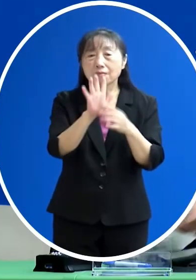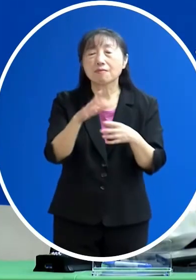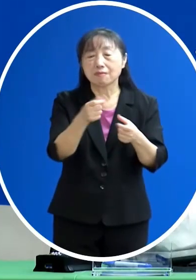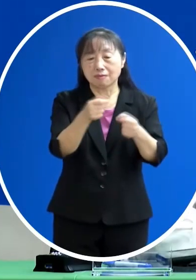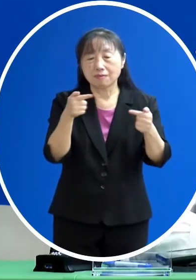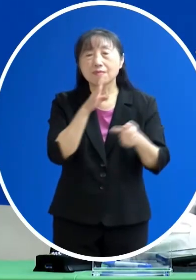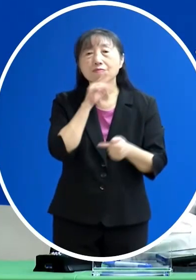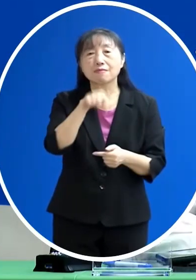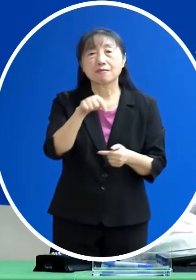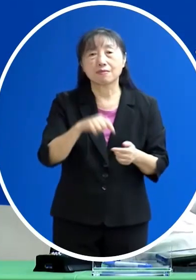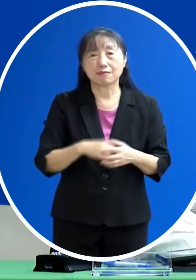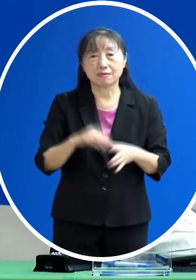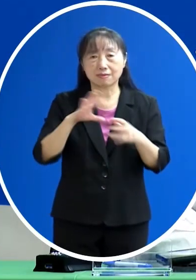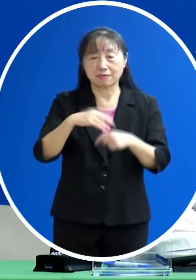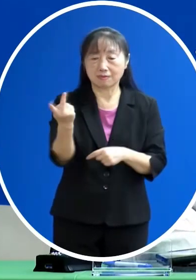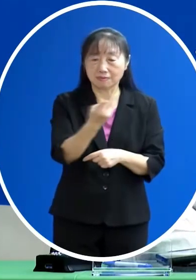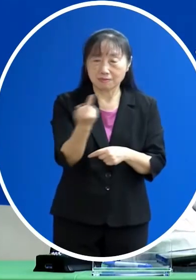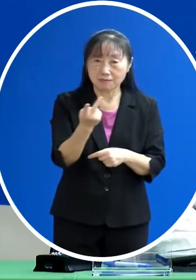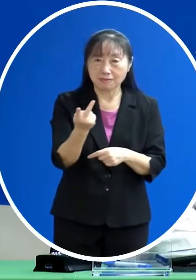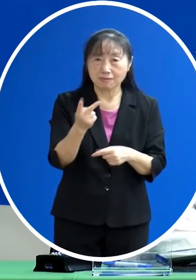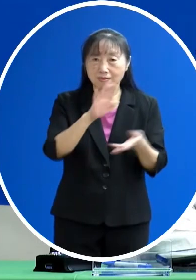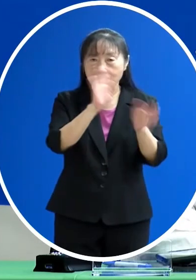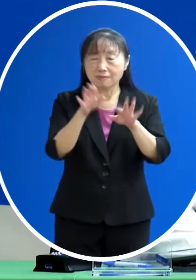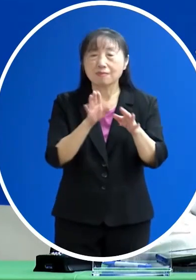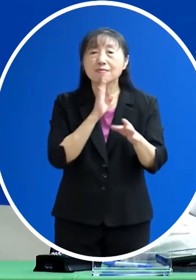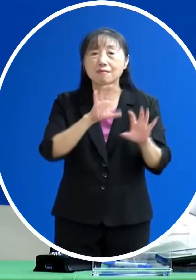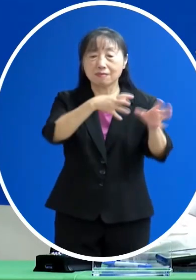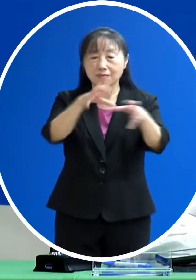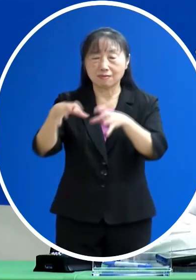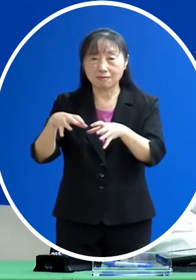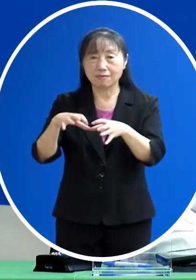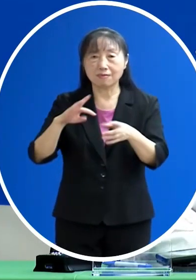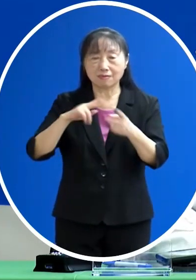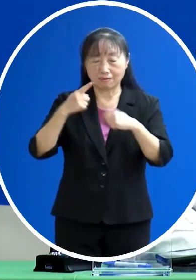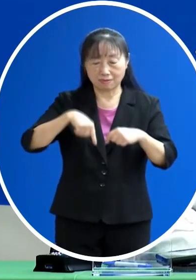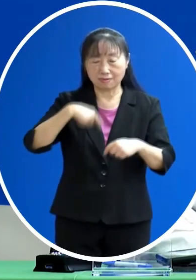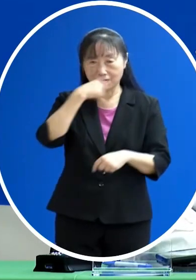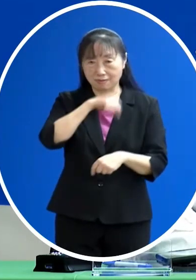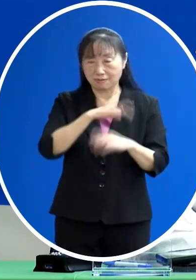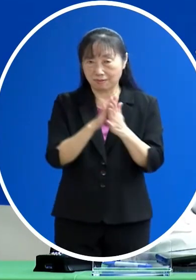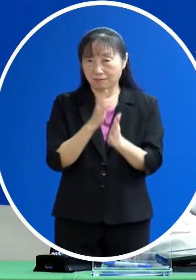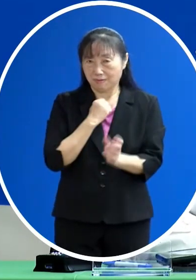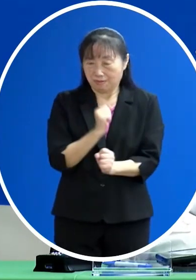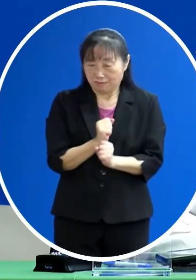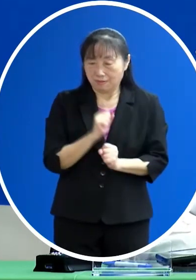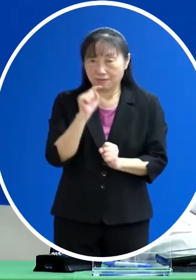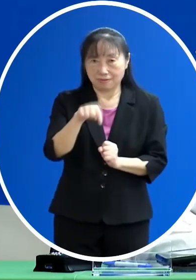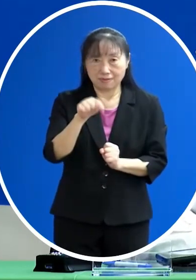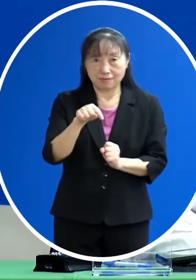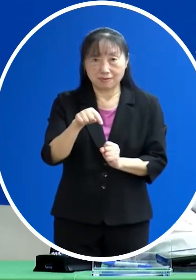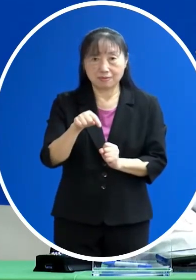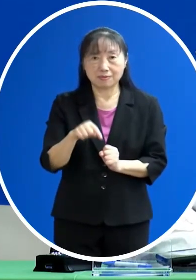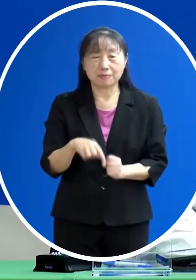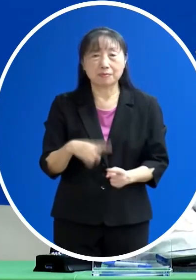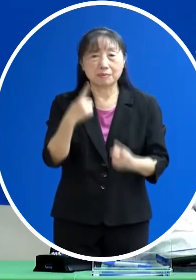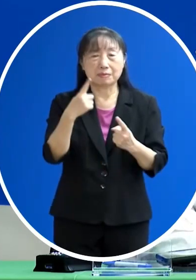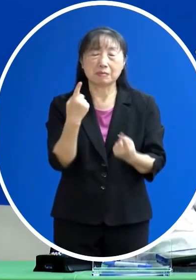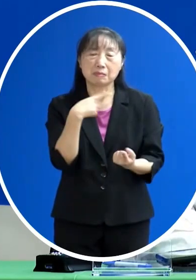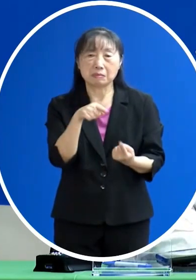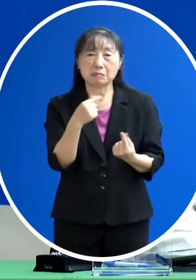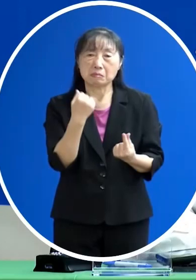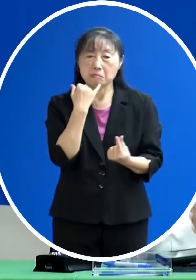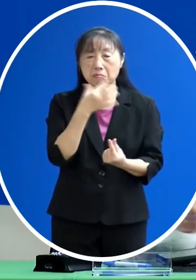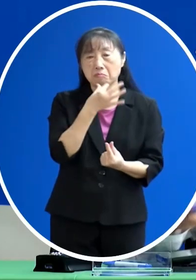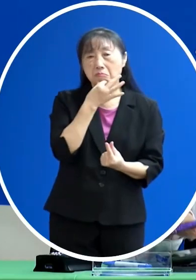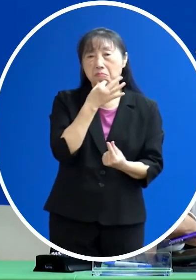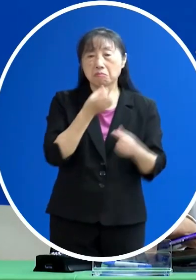在流行为主，所以这两个是目前国际上以及我们国内都特别需要关注的这个比较具有免疫逃脱